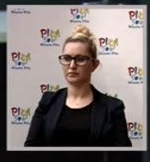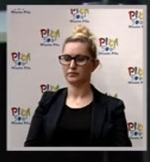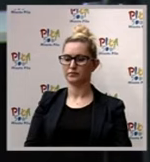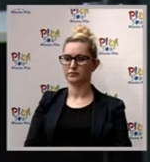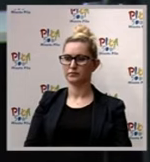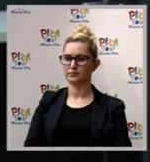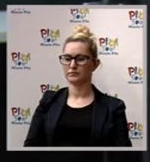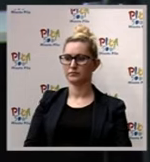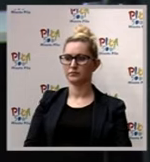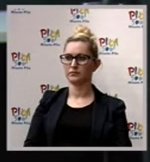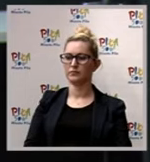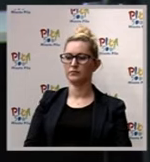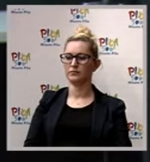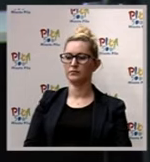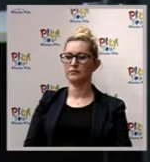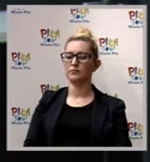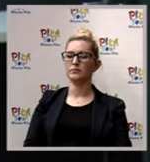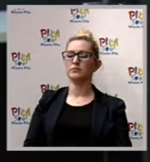Pile.